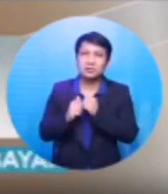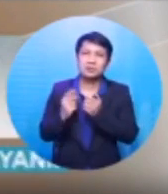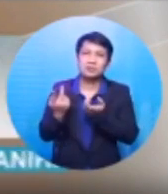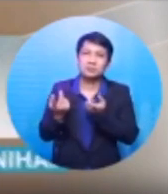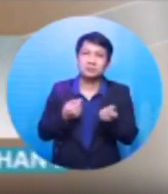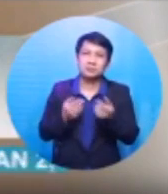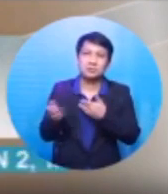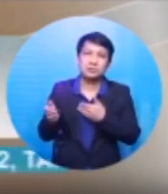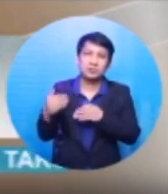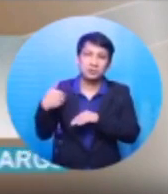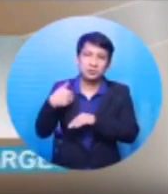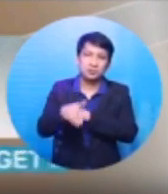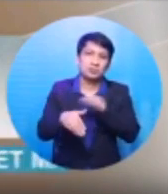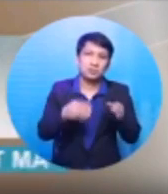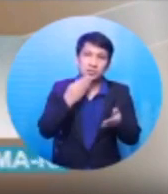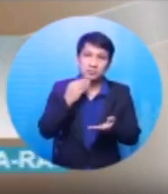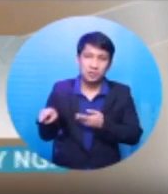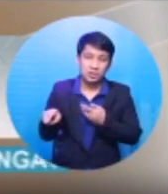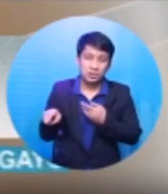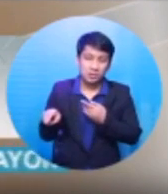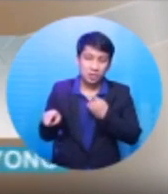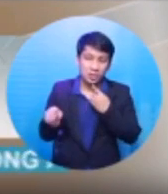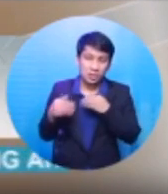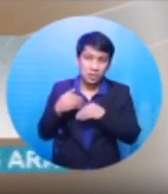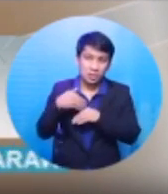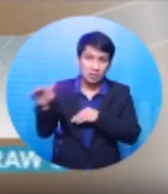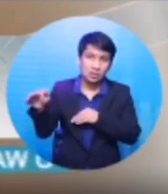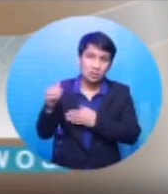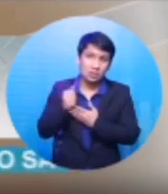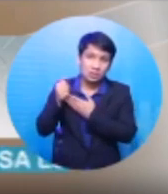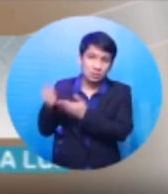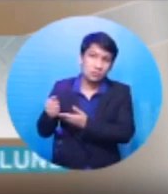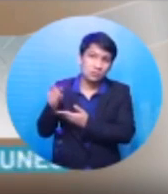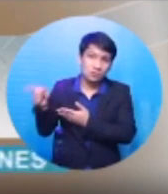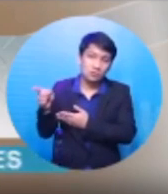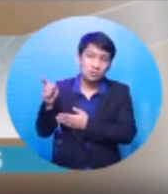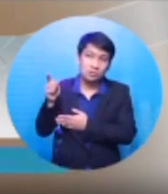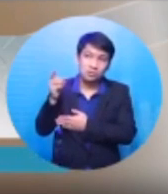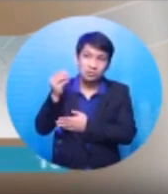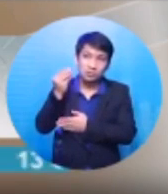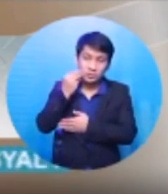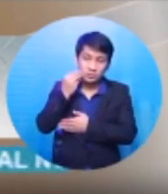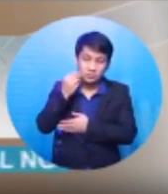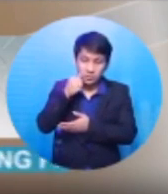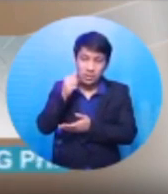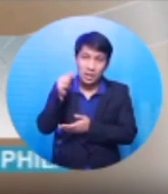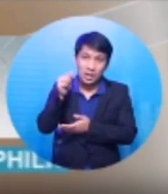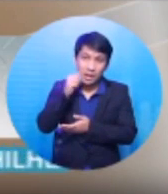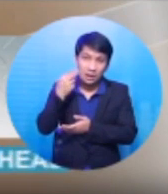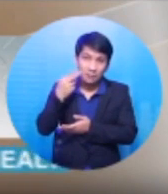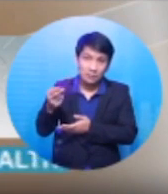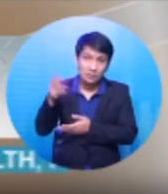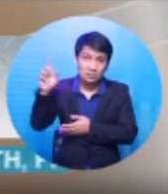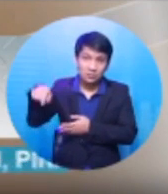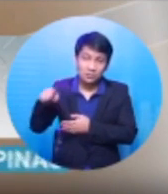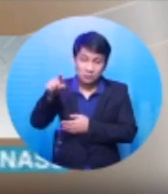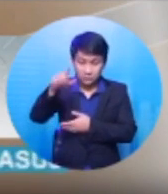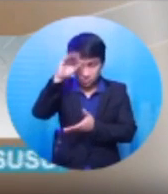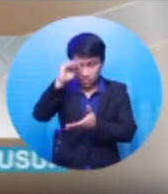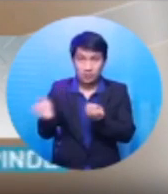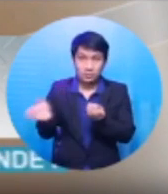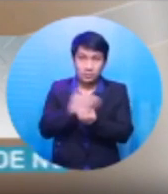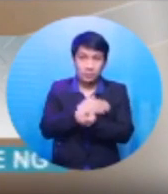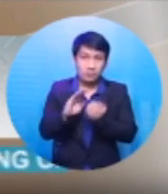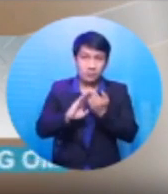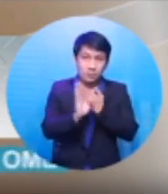lang po. Magpadala po kayo ng message sa kanya na tutulungan po namin itong si Mrs. Jambaro upang siya po ay mapadeport pabalik ng